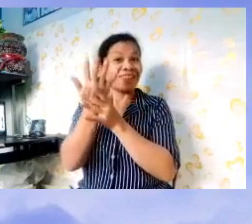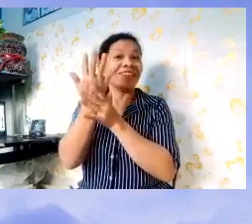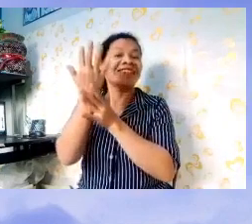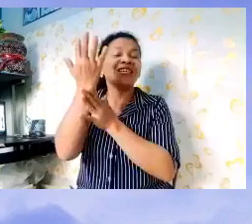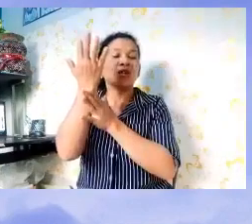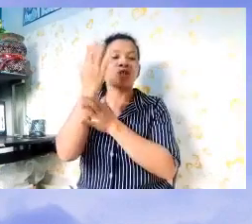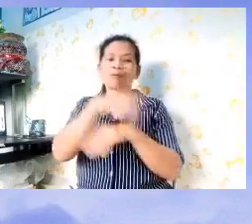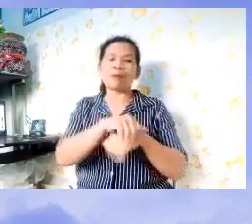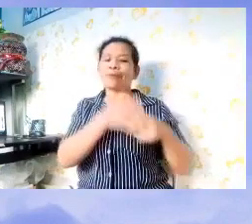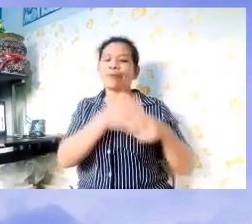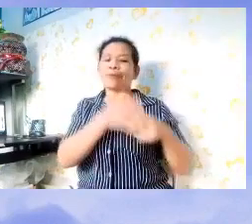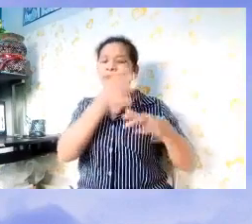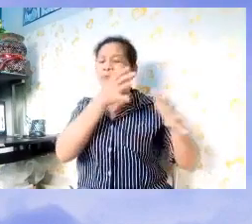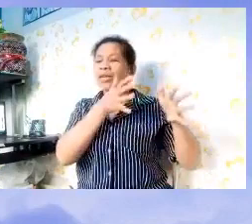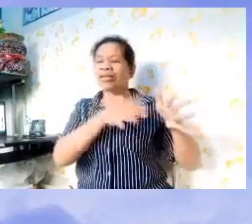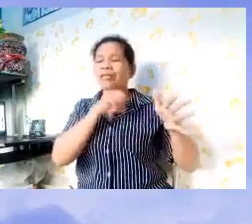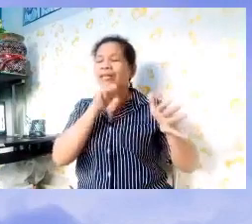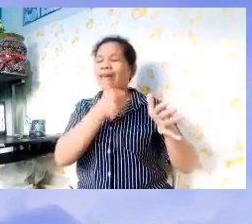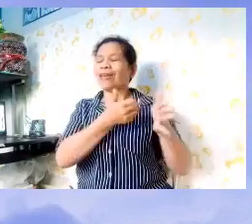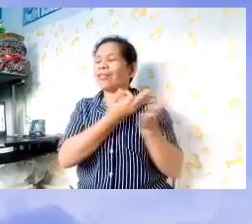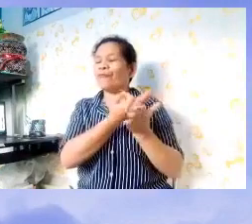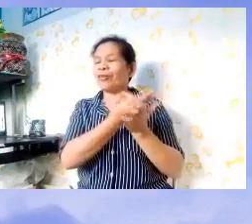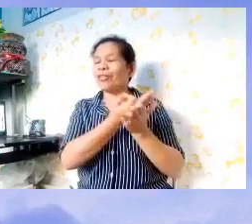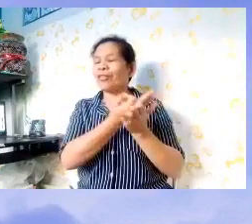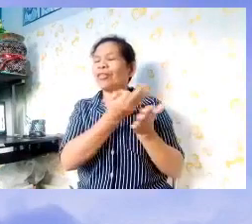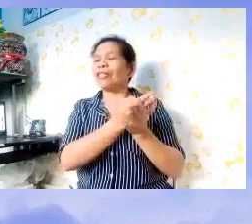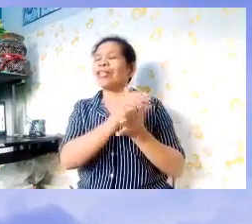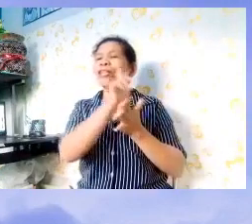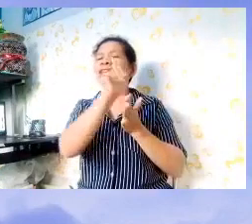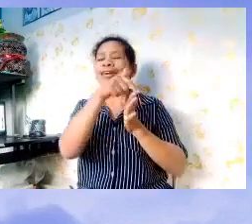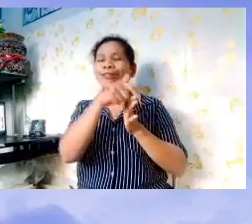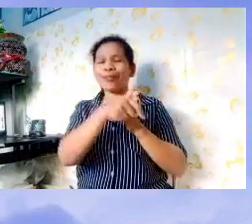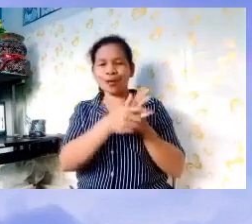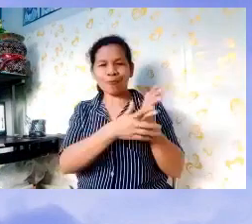naghihingaluna. At alam nyo mga kapatid ay